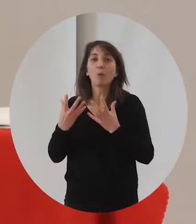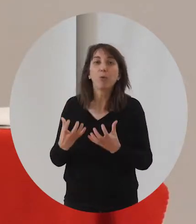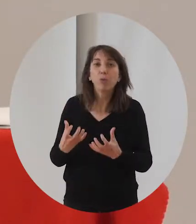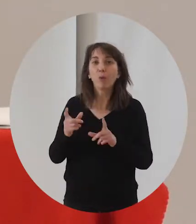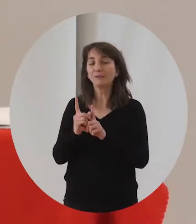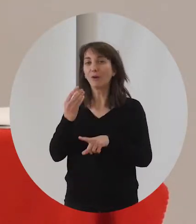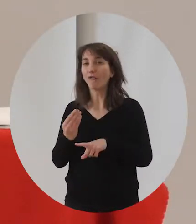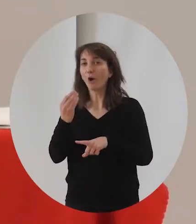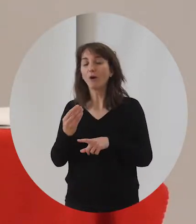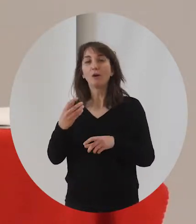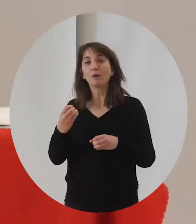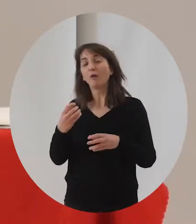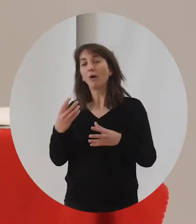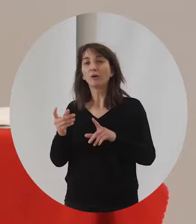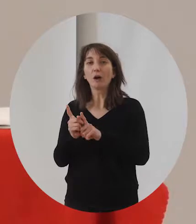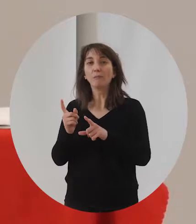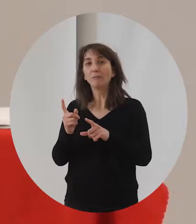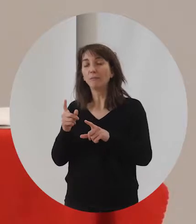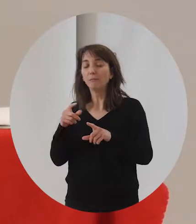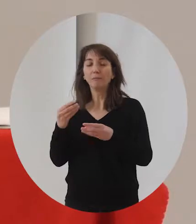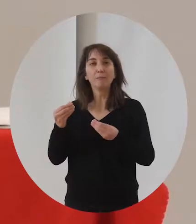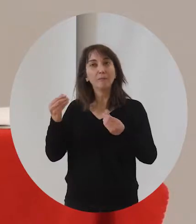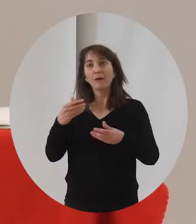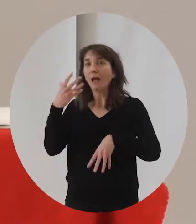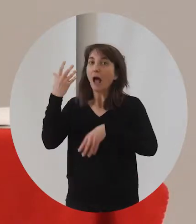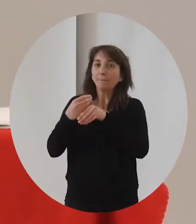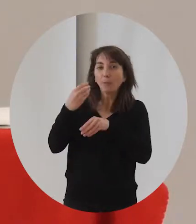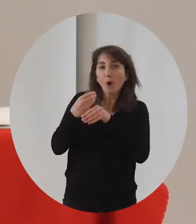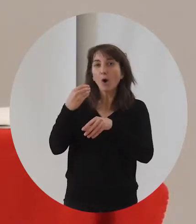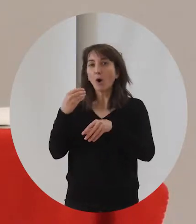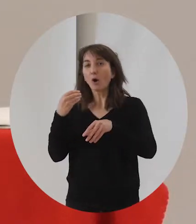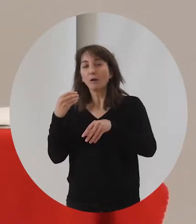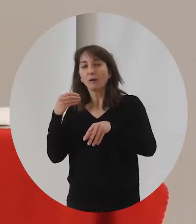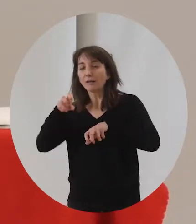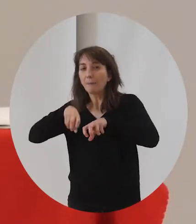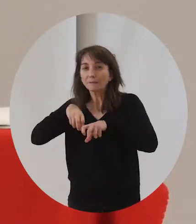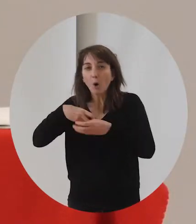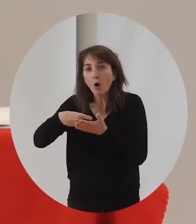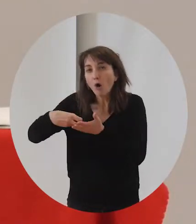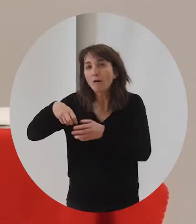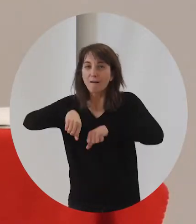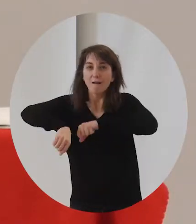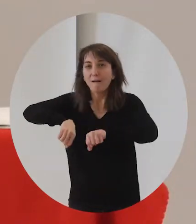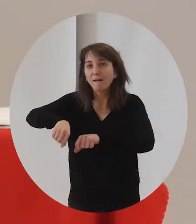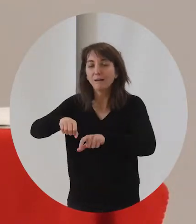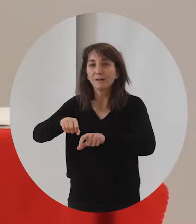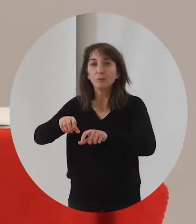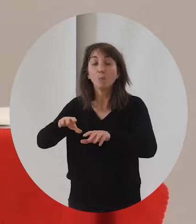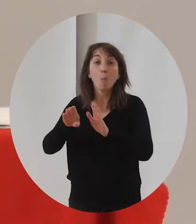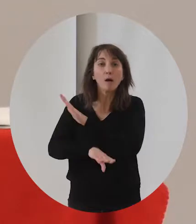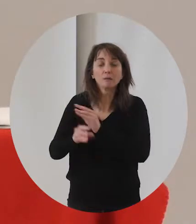être moins rapide à acquérir des possibilités de déplacement dans l'espace qui